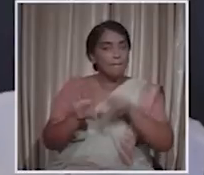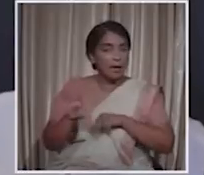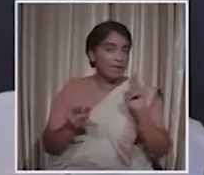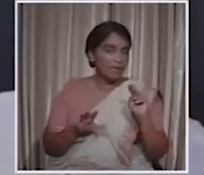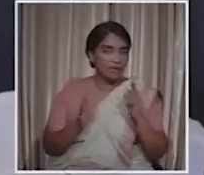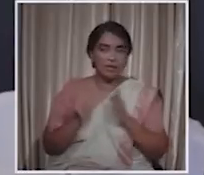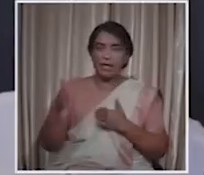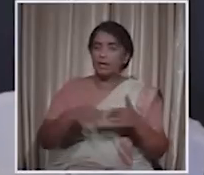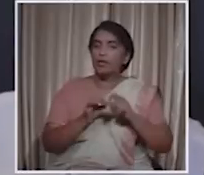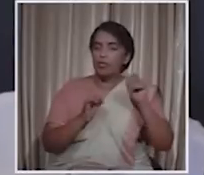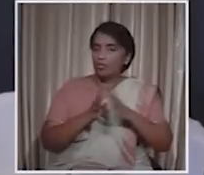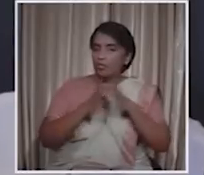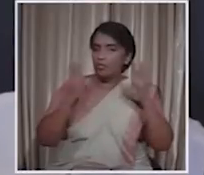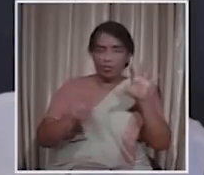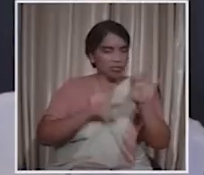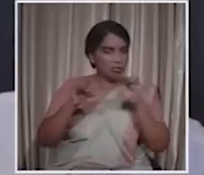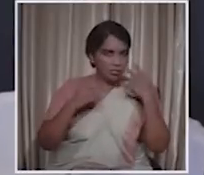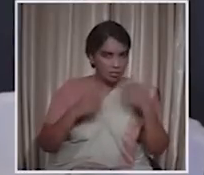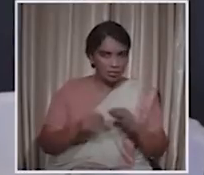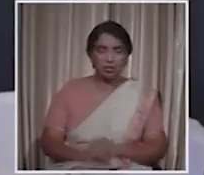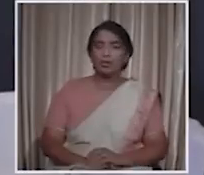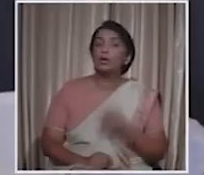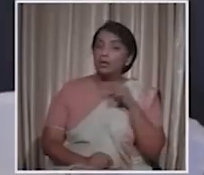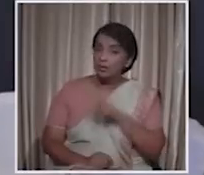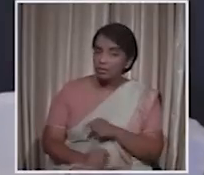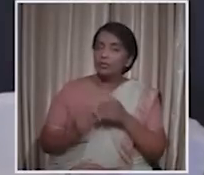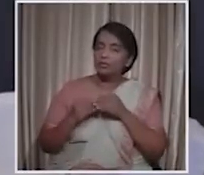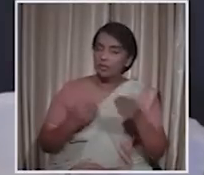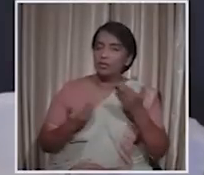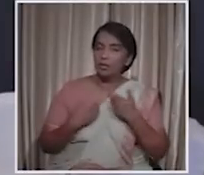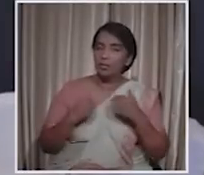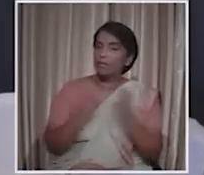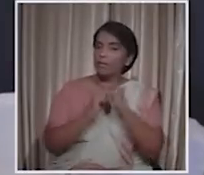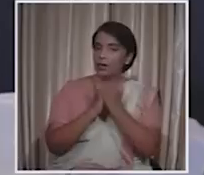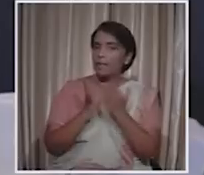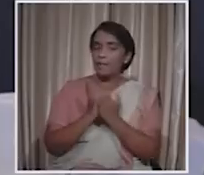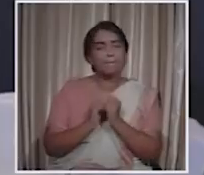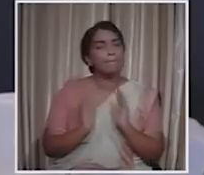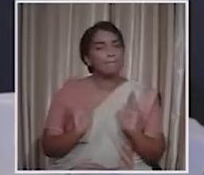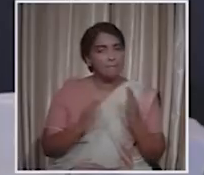විට කැබිනට් මණ්ඩලයේ බහුතරය පත් කරා. එතනින් සිට අපි අපේ වැඩපිළිවෙල ආරම්භ කරා.